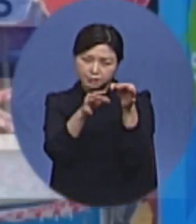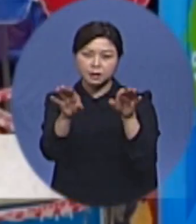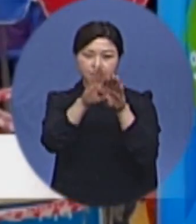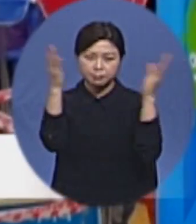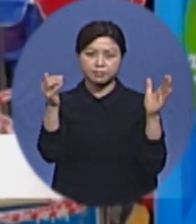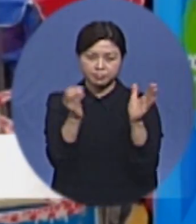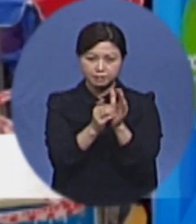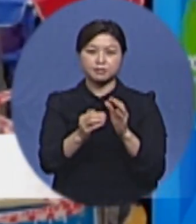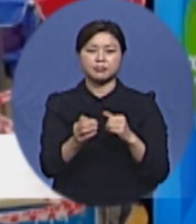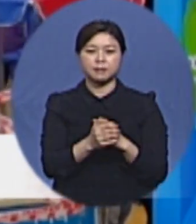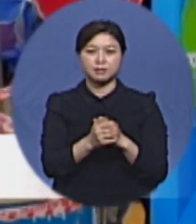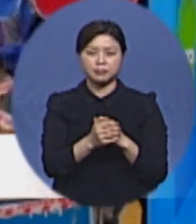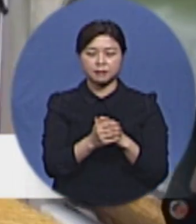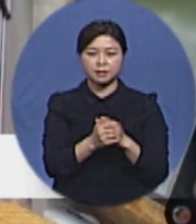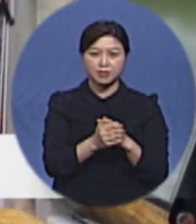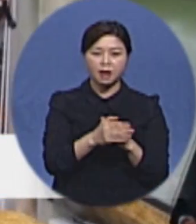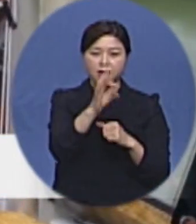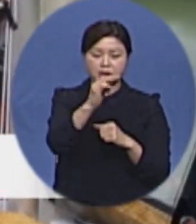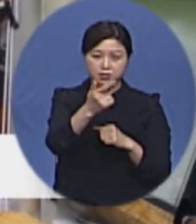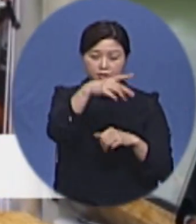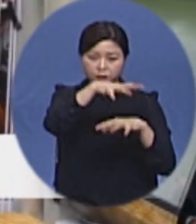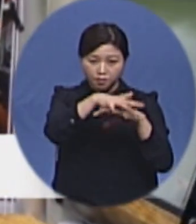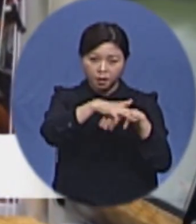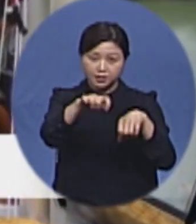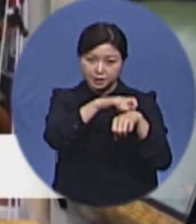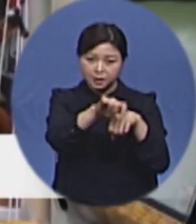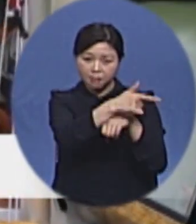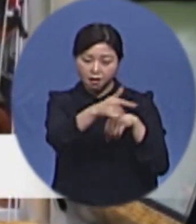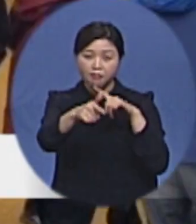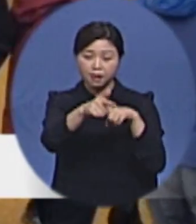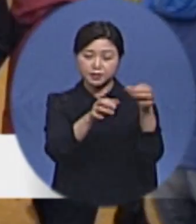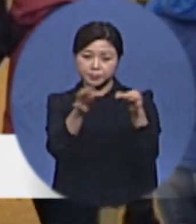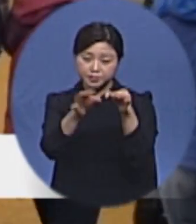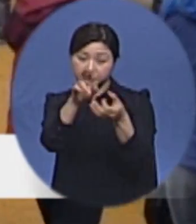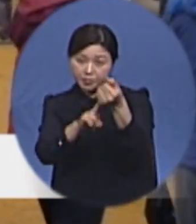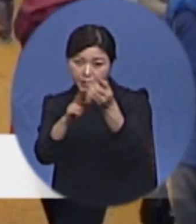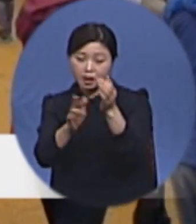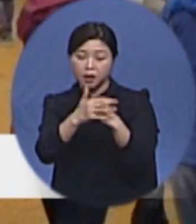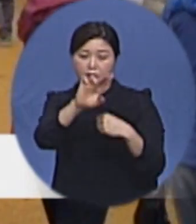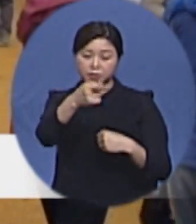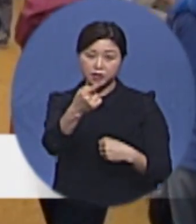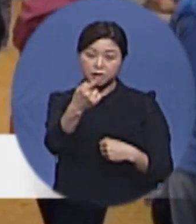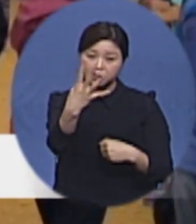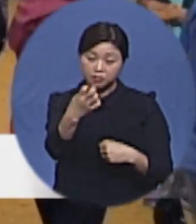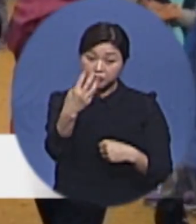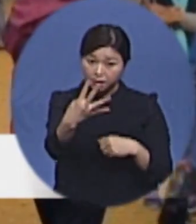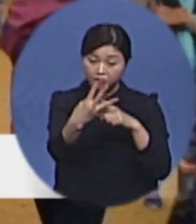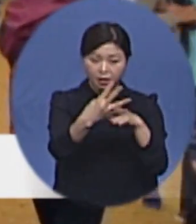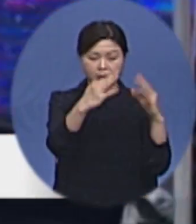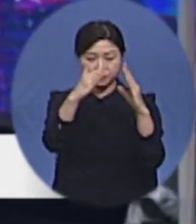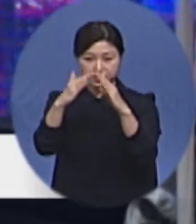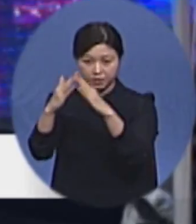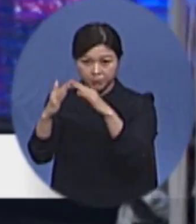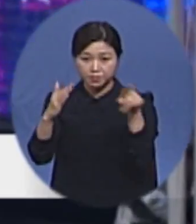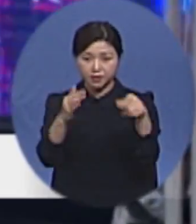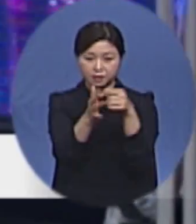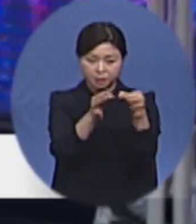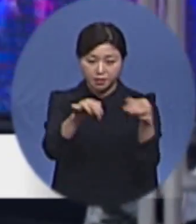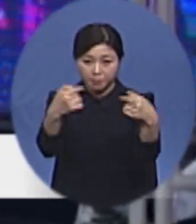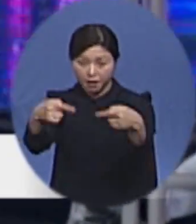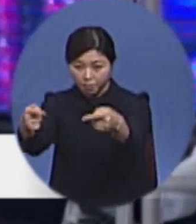연천군 농특산물의 우수성 알리기 위해 마련한 이번 행사는 134개의 농가가 참여하고 6만여 명의